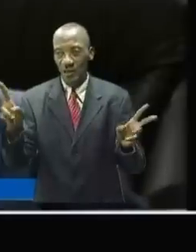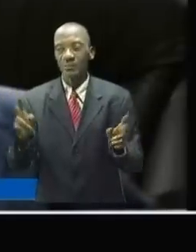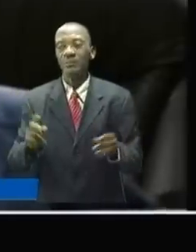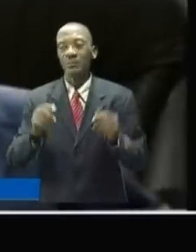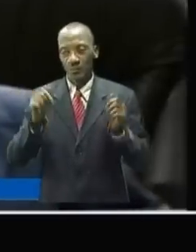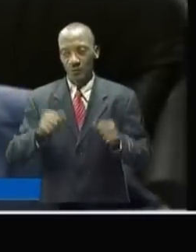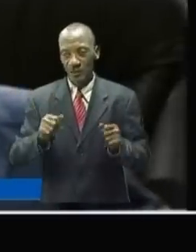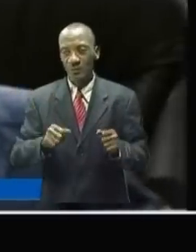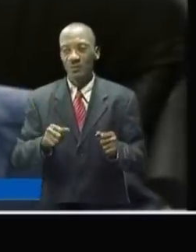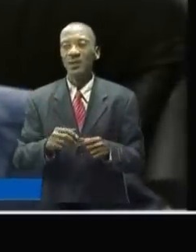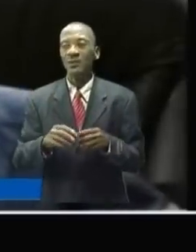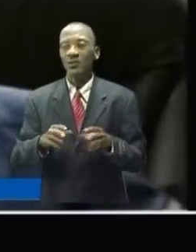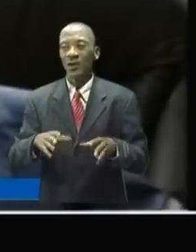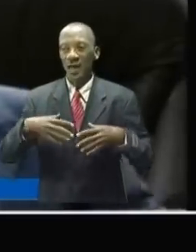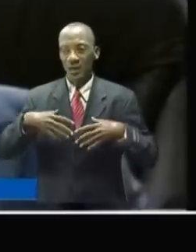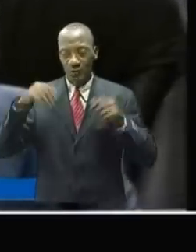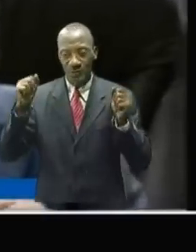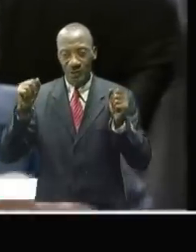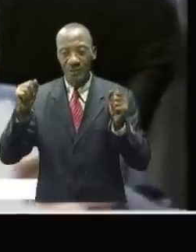lecture.